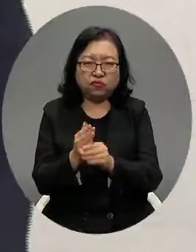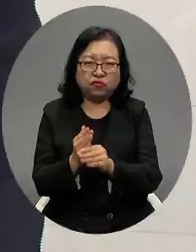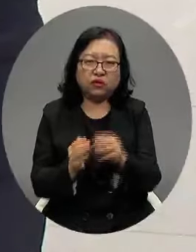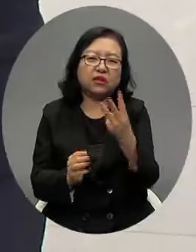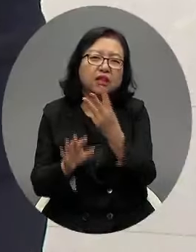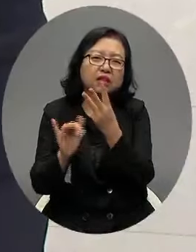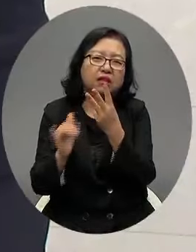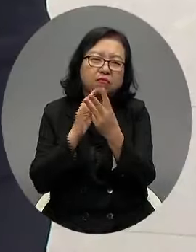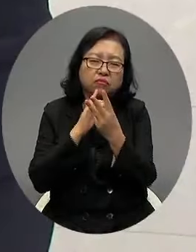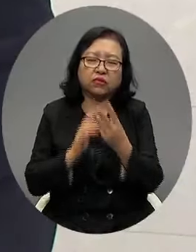정입니다